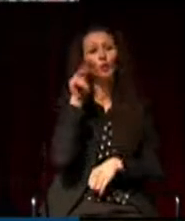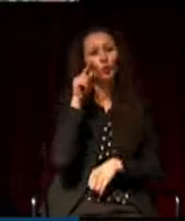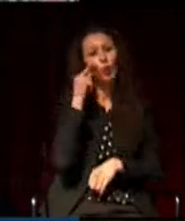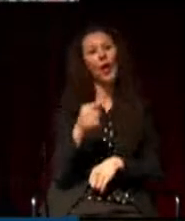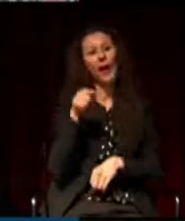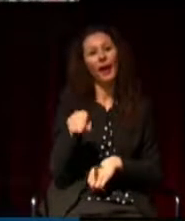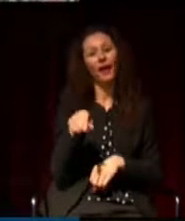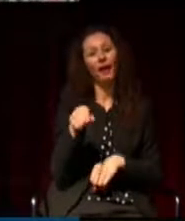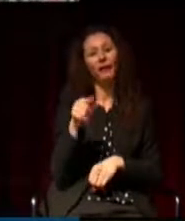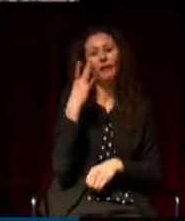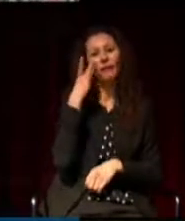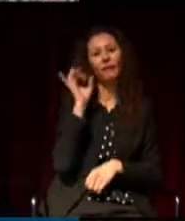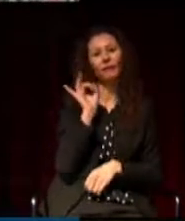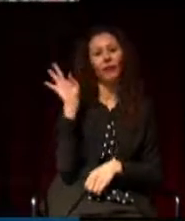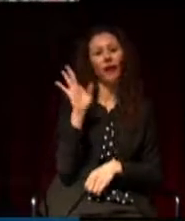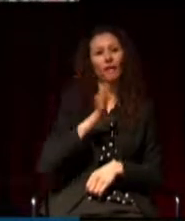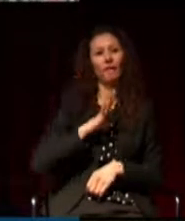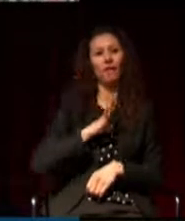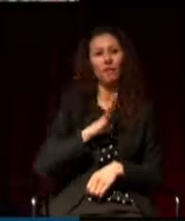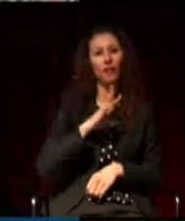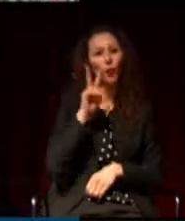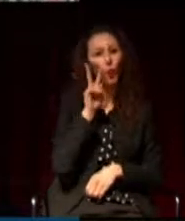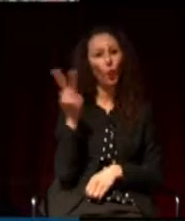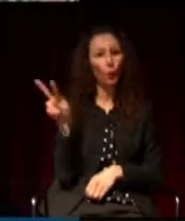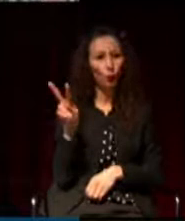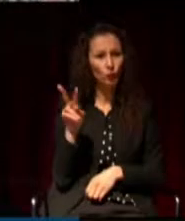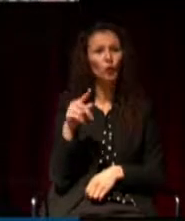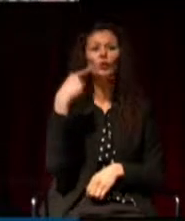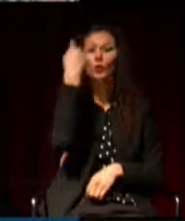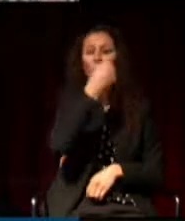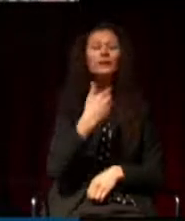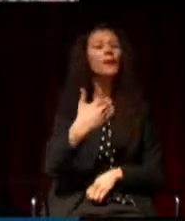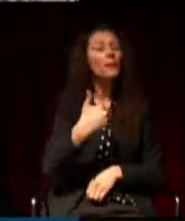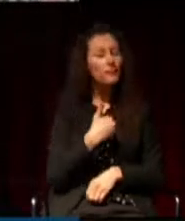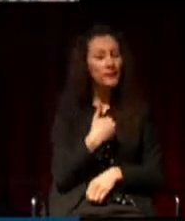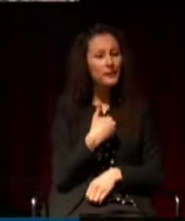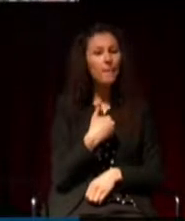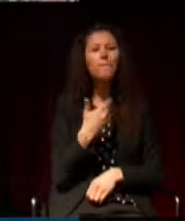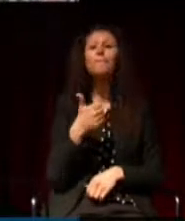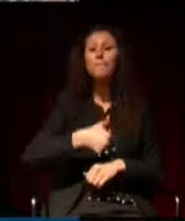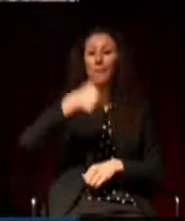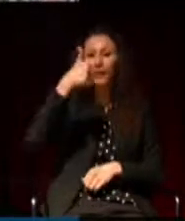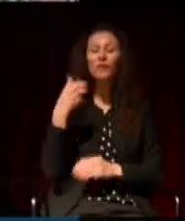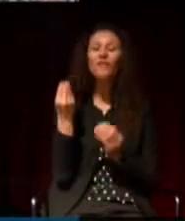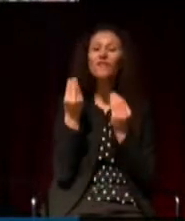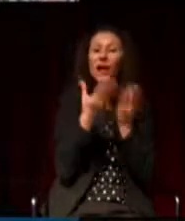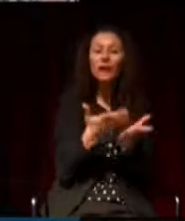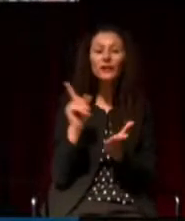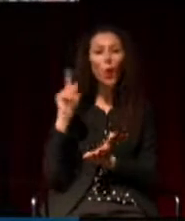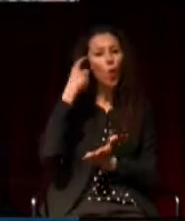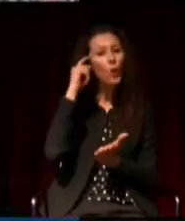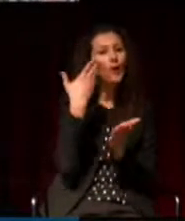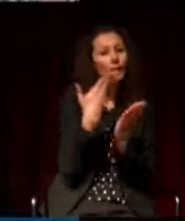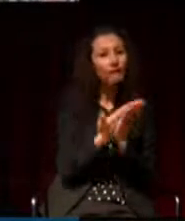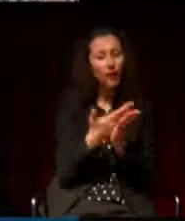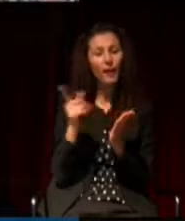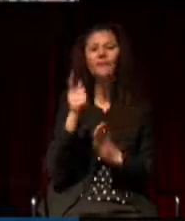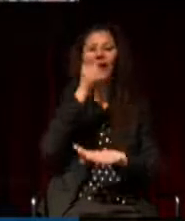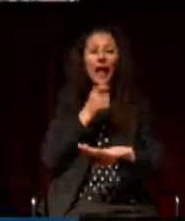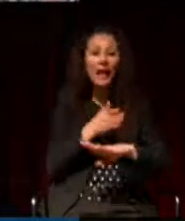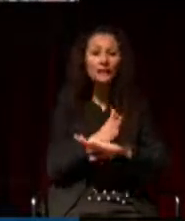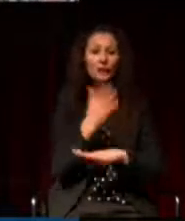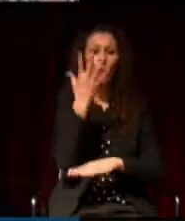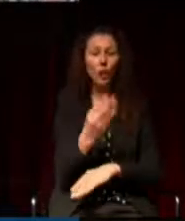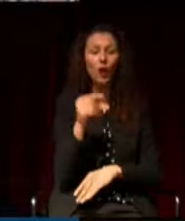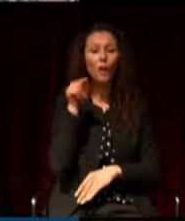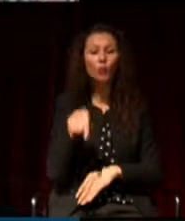olduğunu gayet net olarak görüyoruz. Dolayısıyla bizim başkanımızın verdiği önergede esas